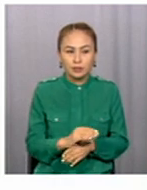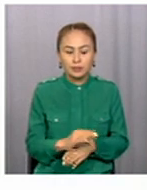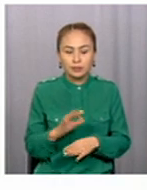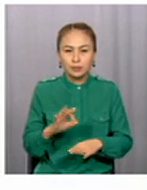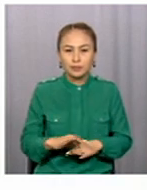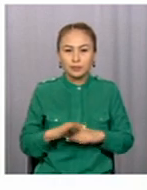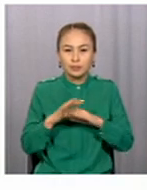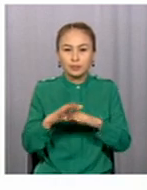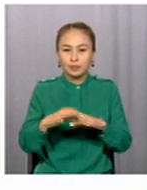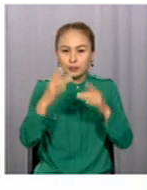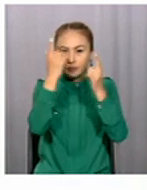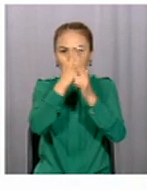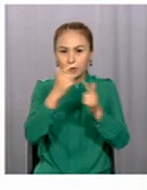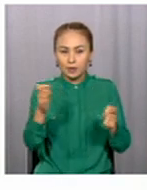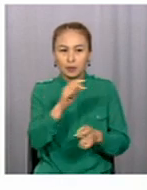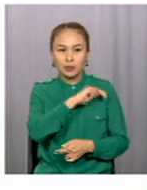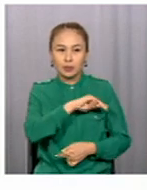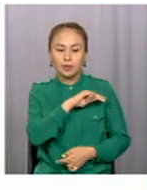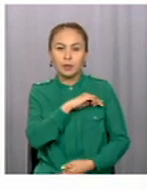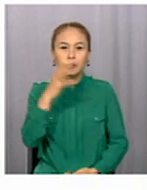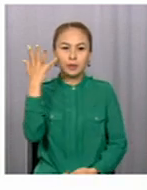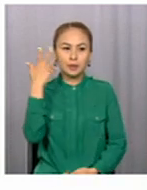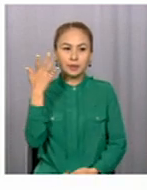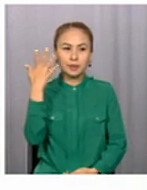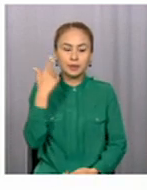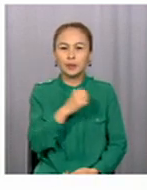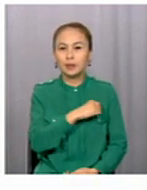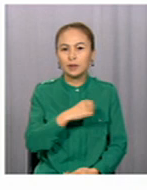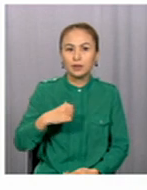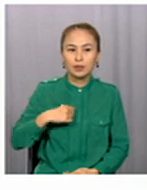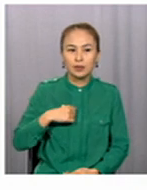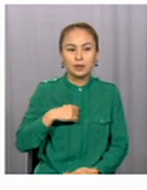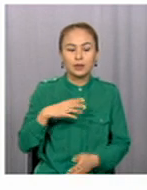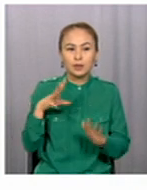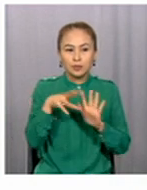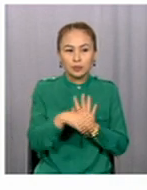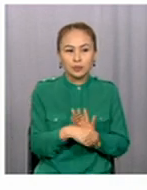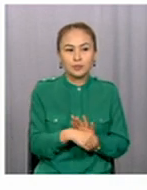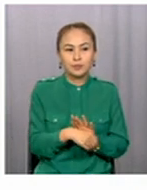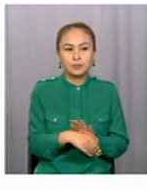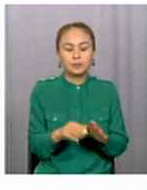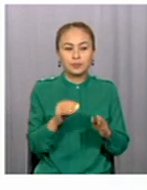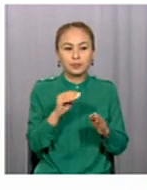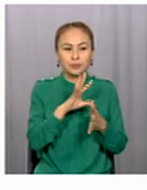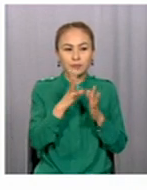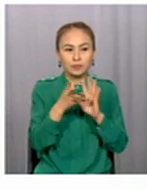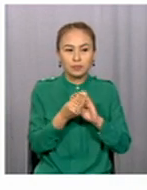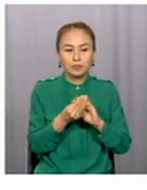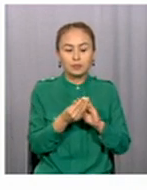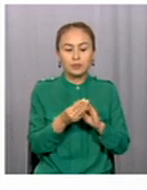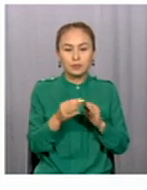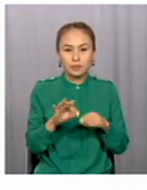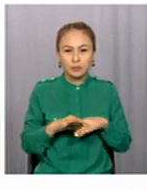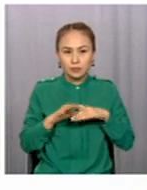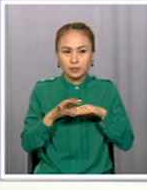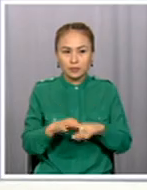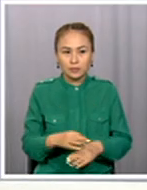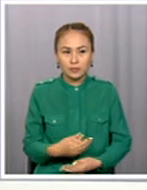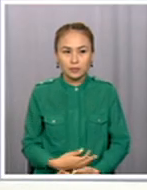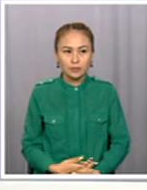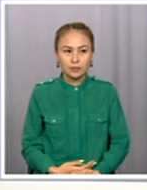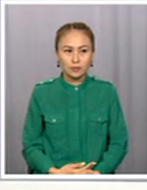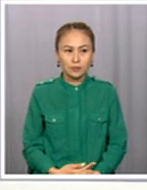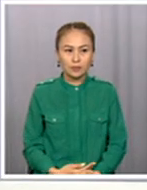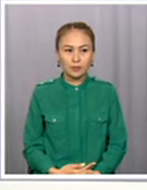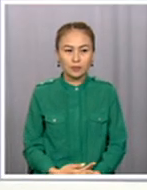қолданушы ақпаратпен жұмыс барысында енгізу және шығару құрылғыларын пайдаланады.